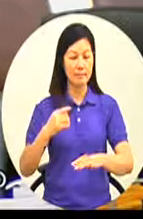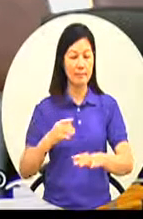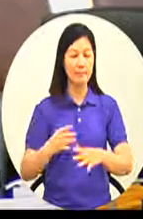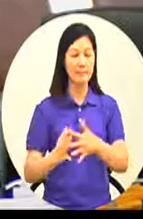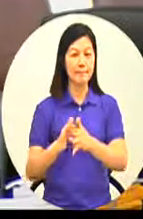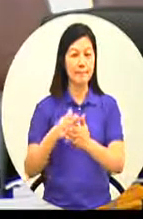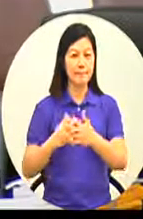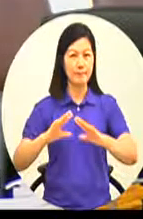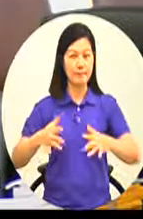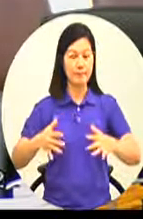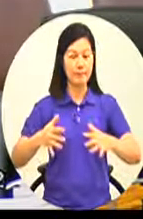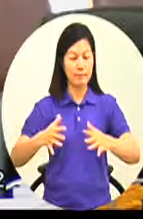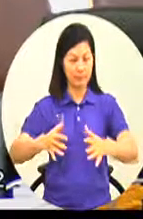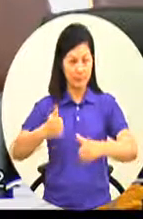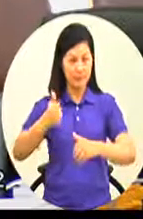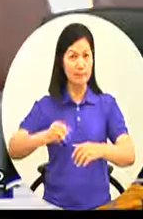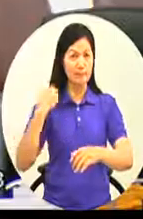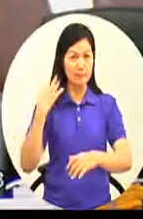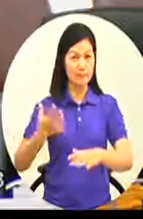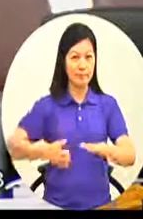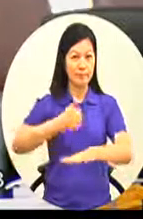首先要请教那个研考会，最近好几个议员也问到所谓公民参与预算，那事实上我们再次，应该是说，应该先首先要请教主委了，昨天那个川普当选，你有什么心得？